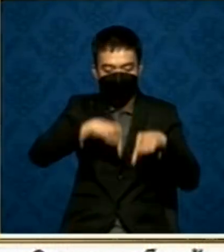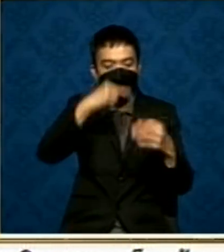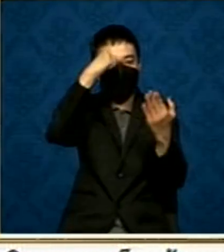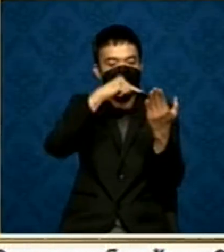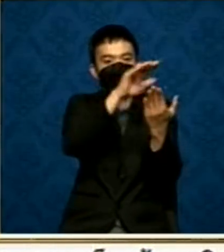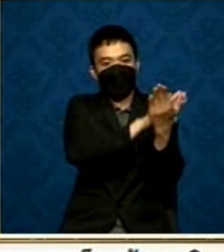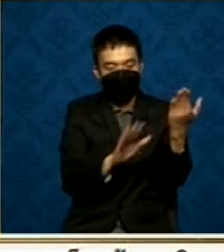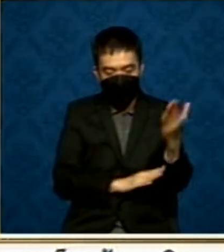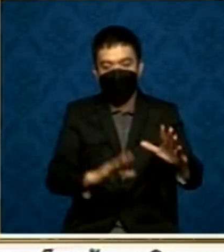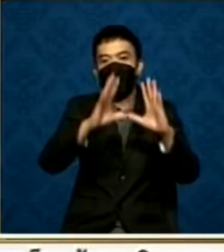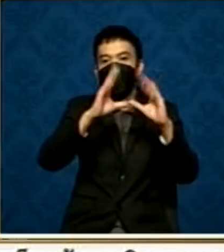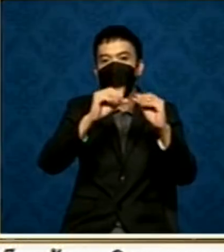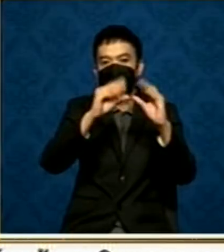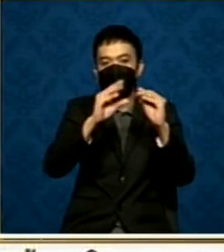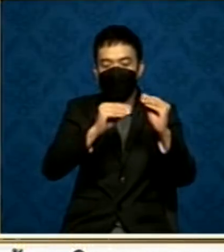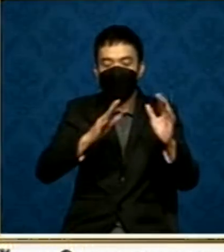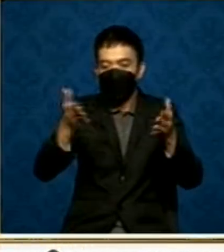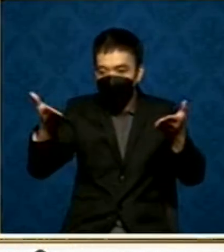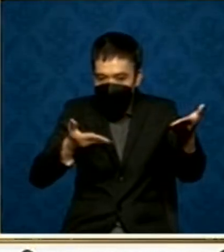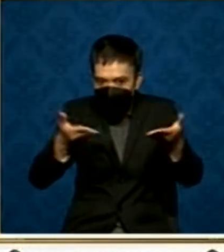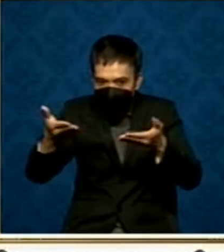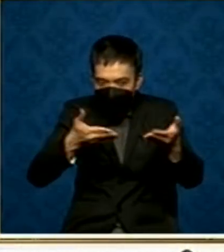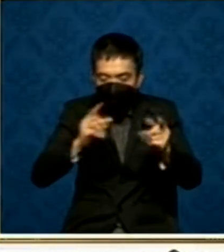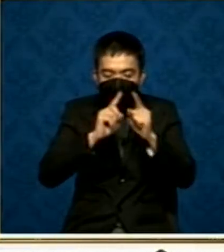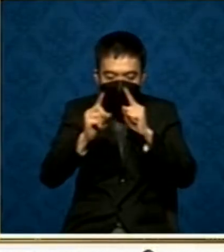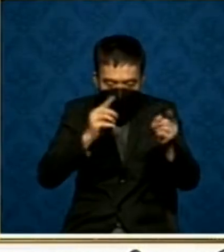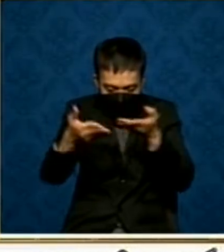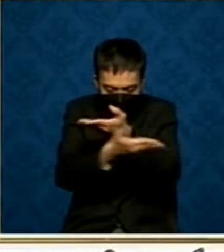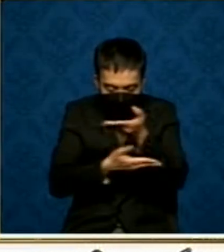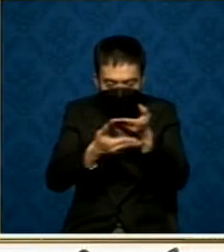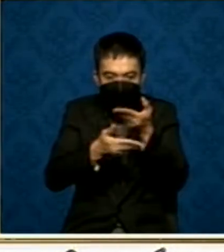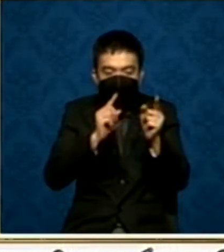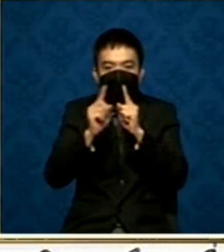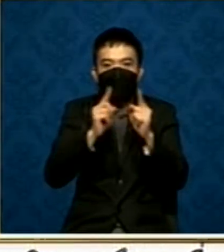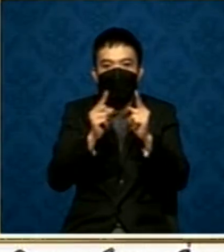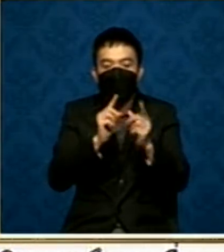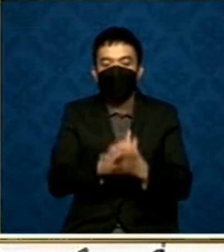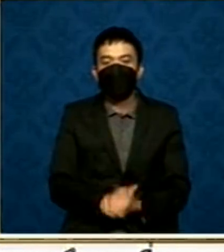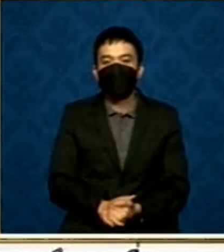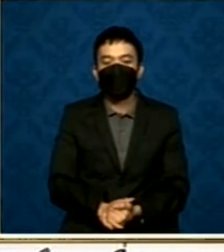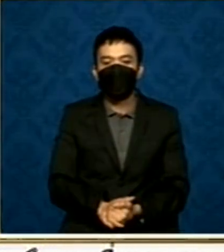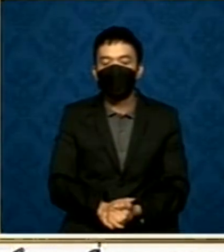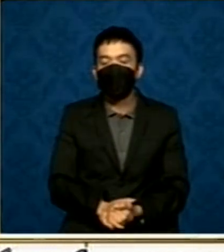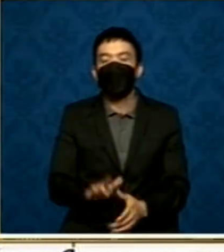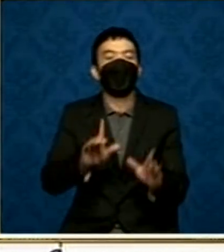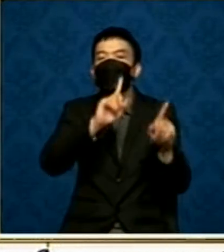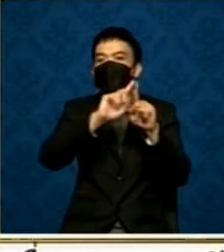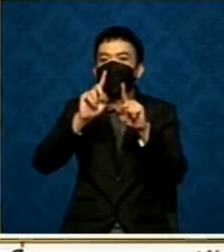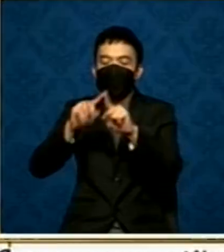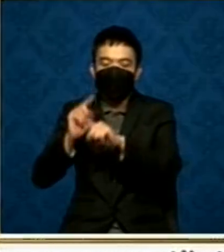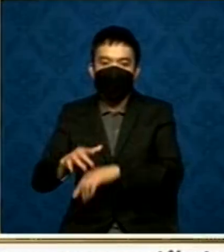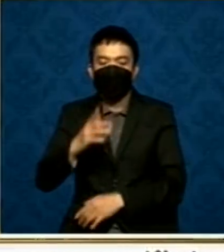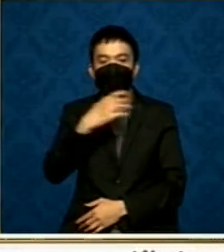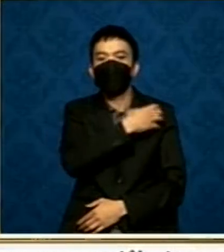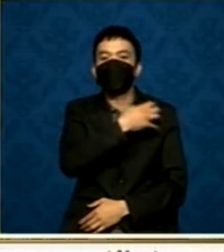านต่่างขององคหรโเทพ ของหลายด้านของสารธุท